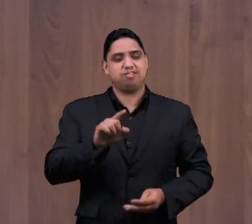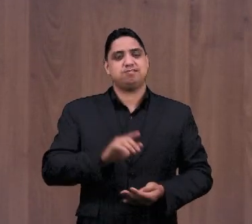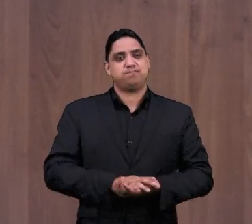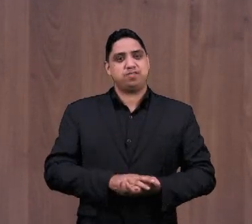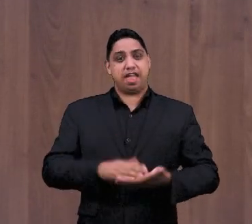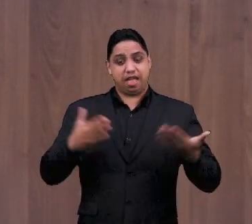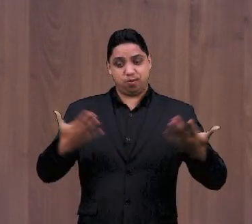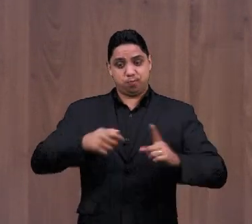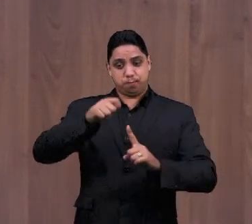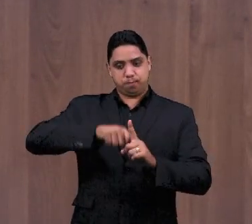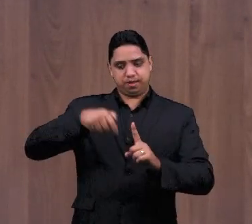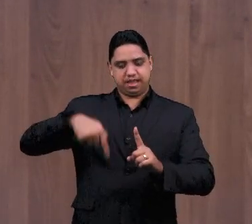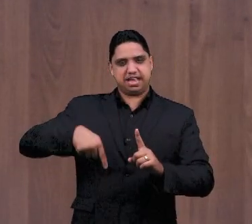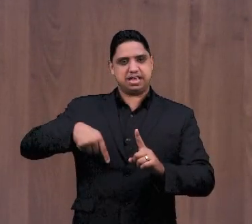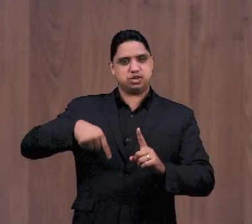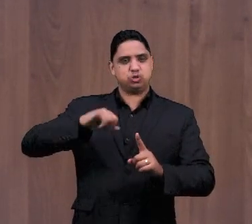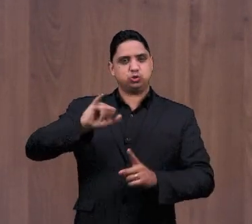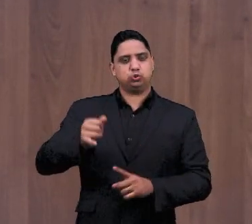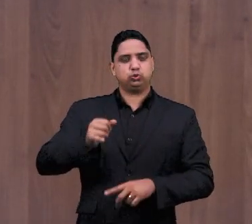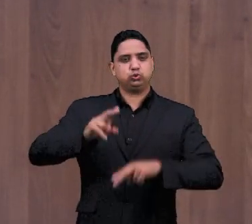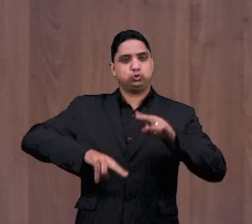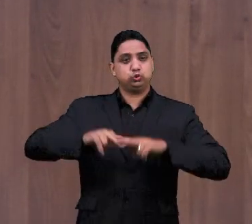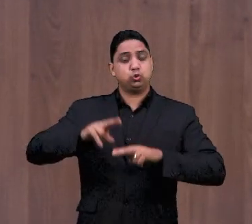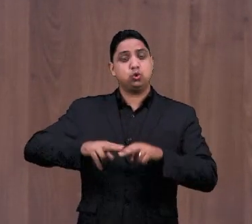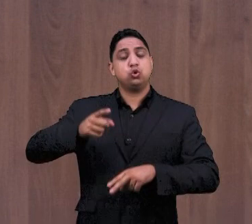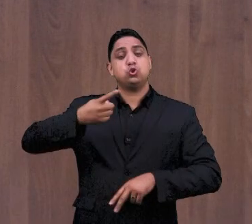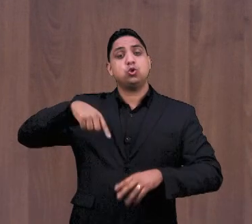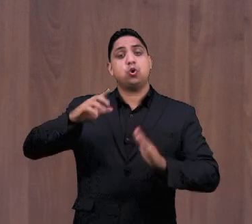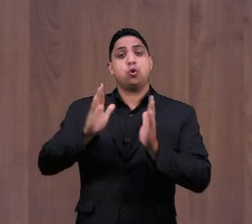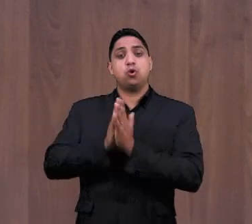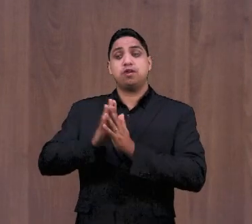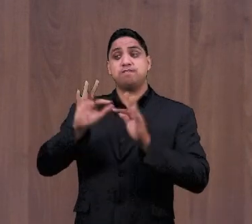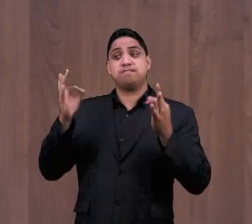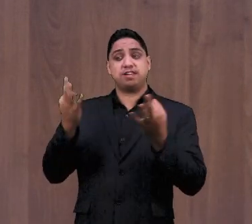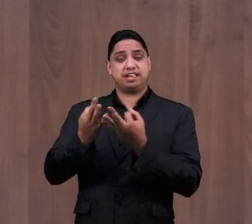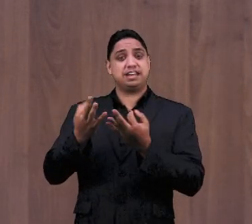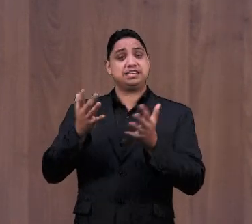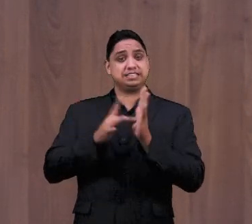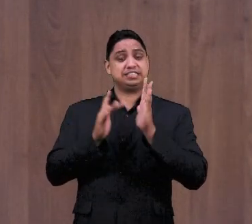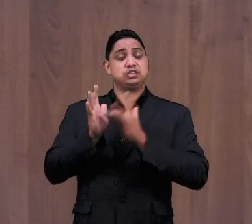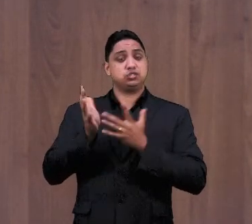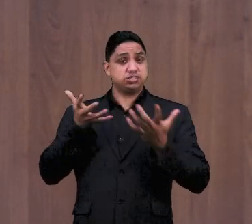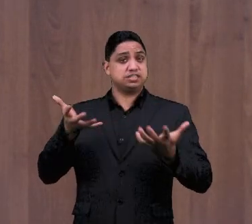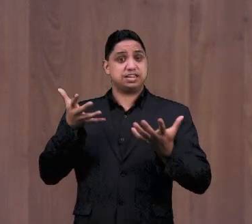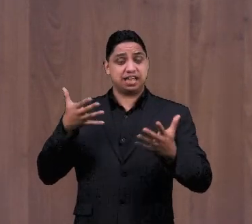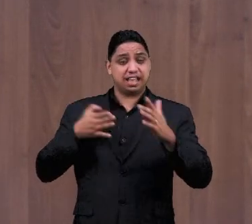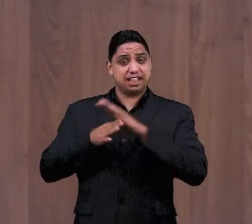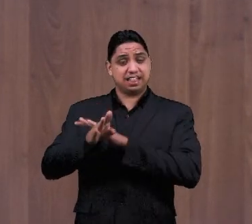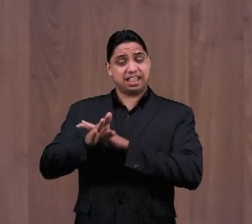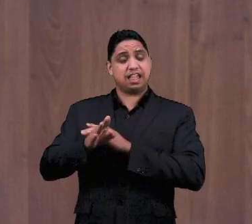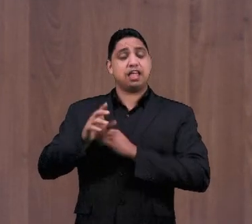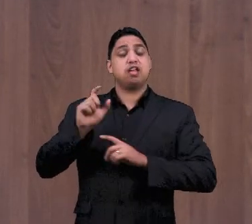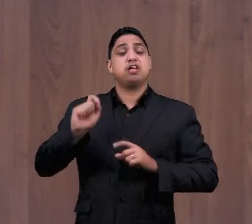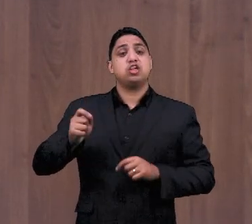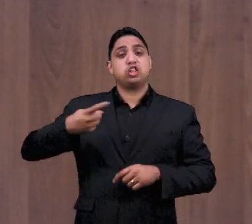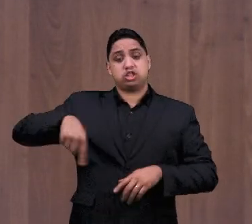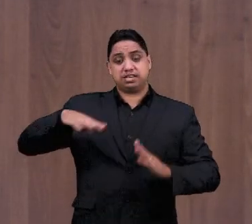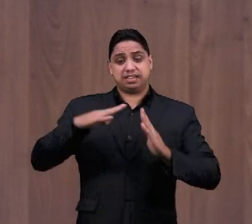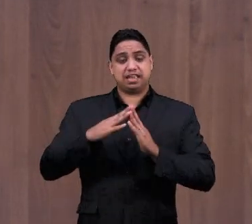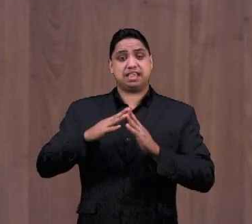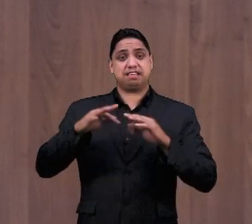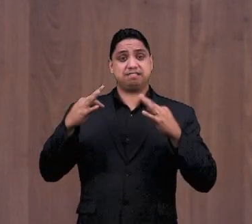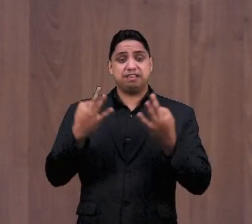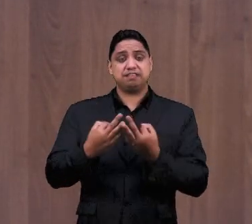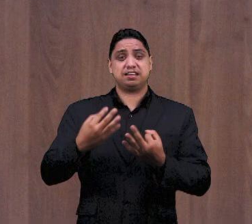train de prier pour nos familles. Jésus, il va entrer dans notre maison, dans notre vie, dans